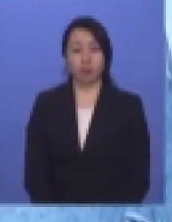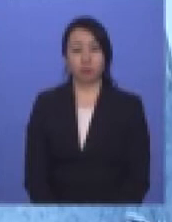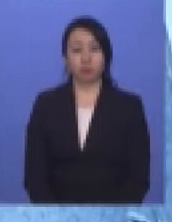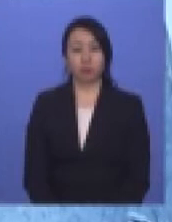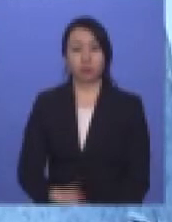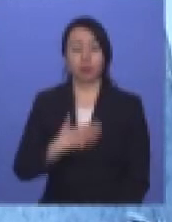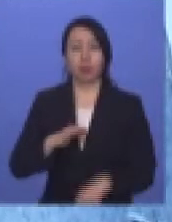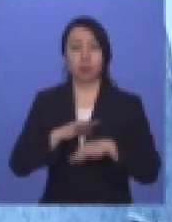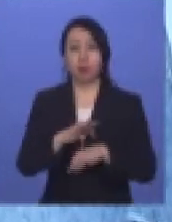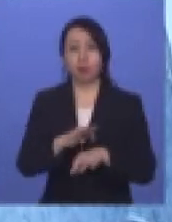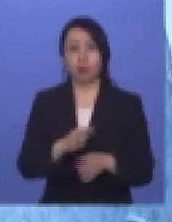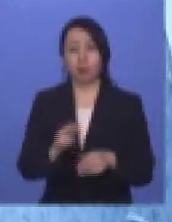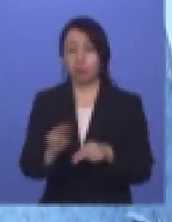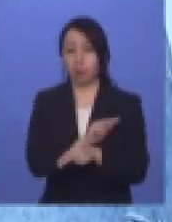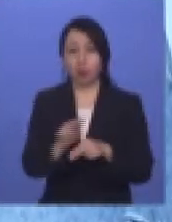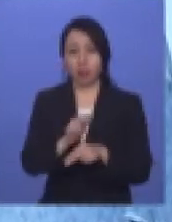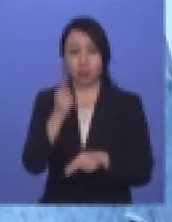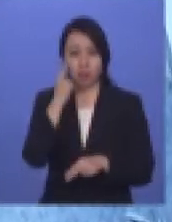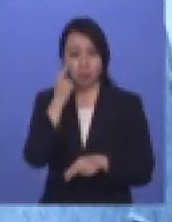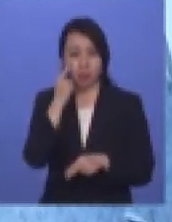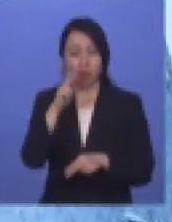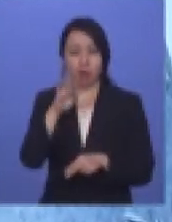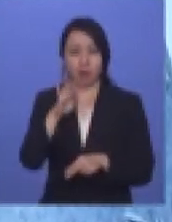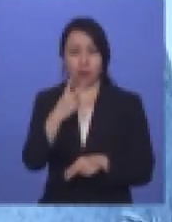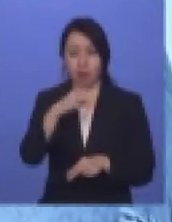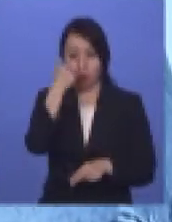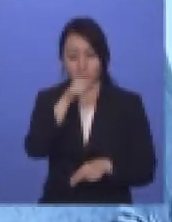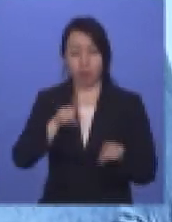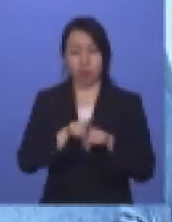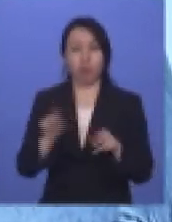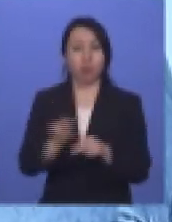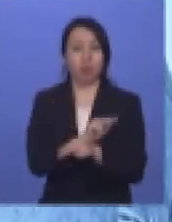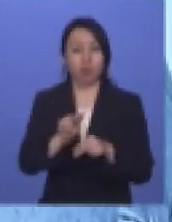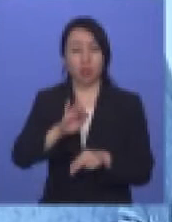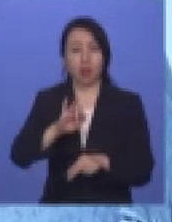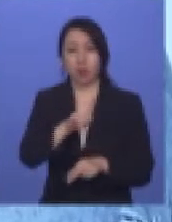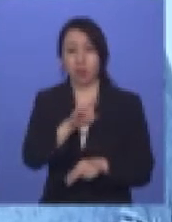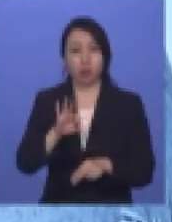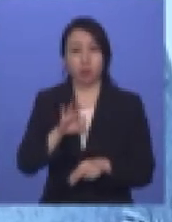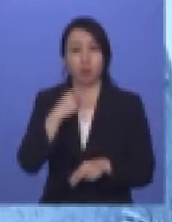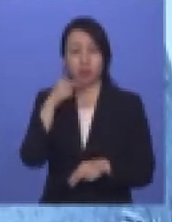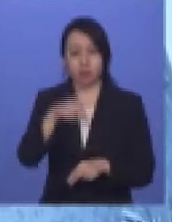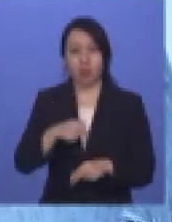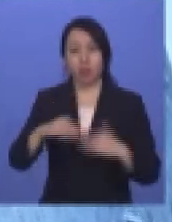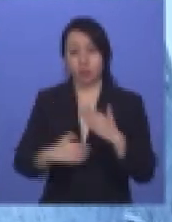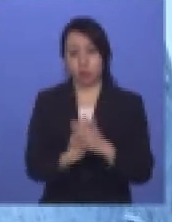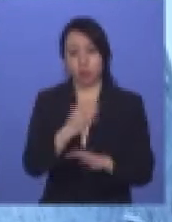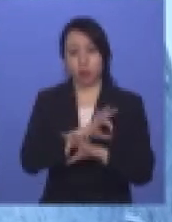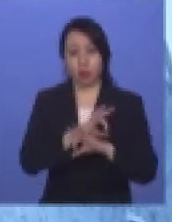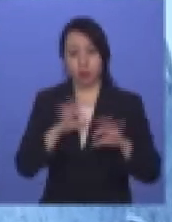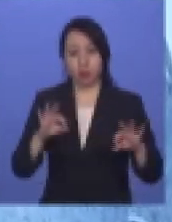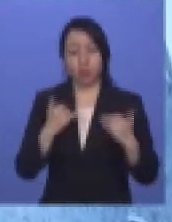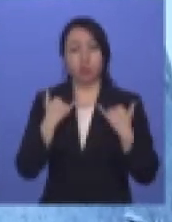Мне провели операцию по лечению катаракты. 2 года назад я также лечилась в «Айнакос». Как и тогда, все снова прошло